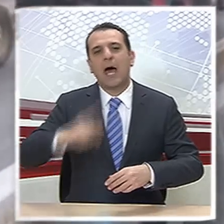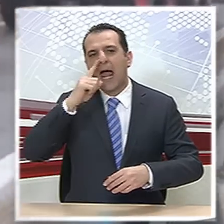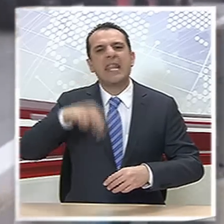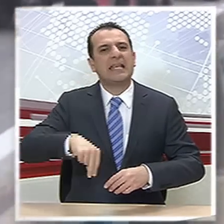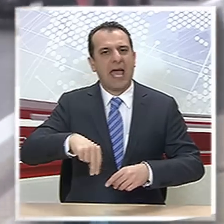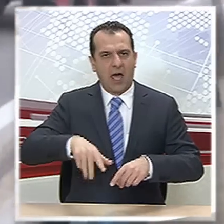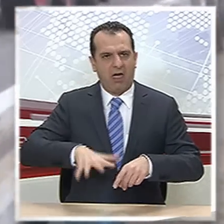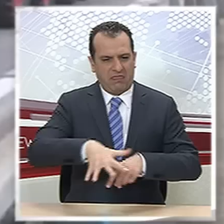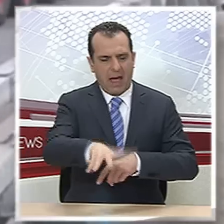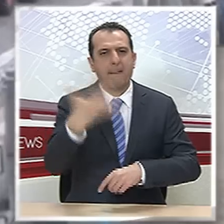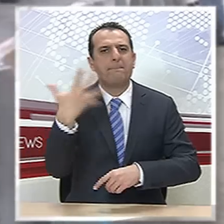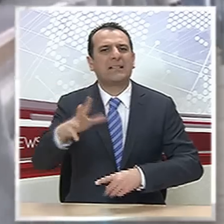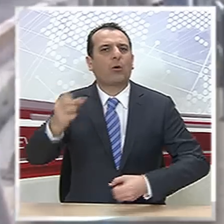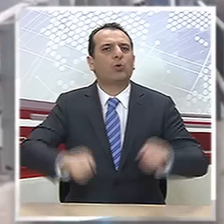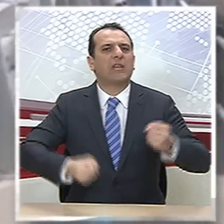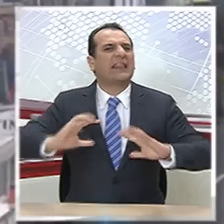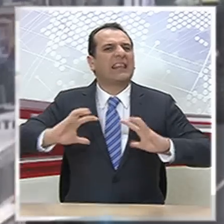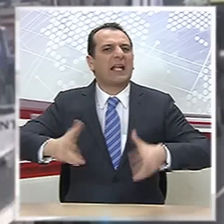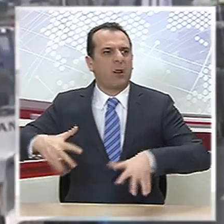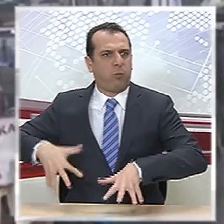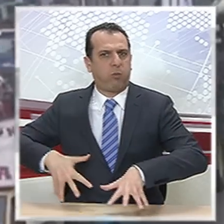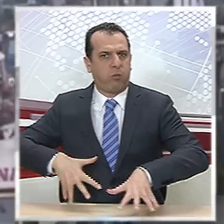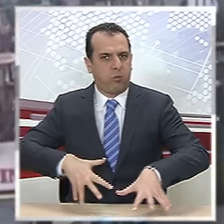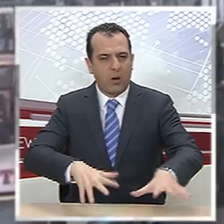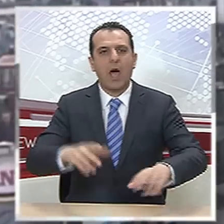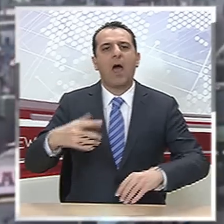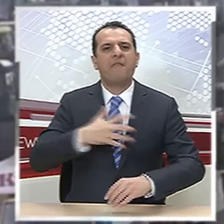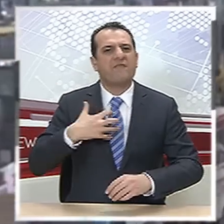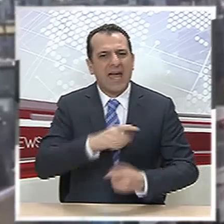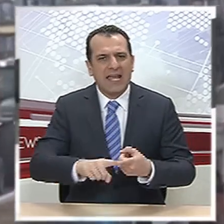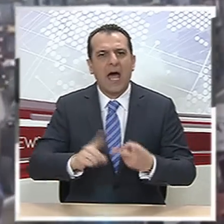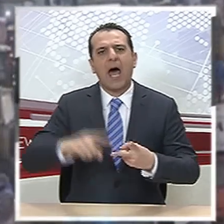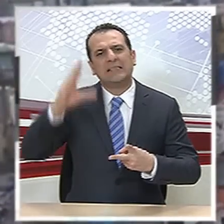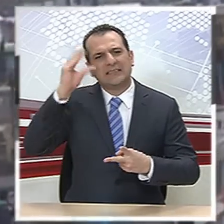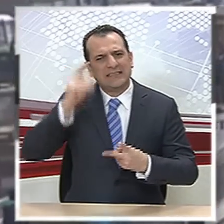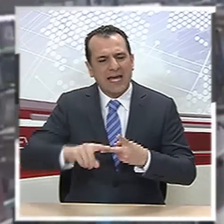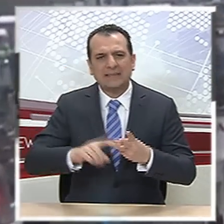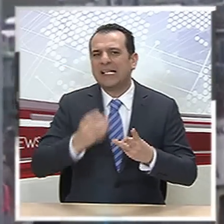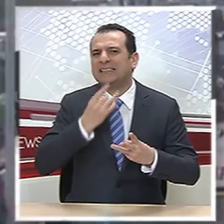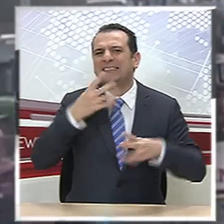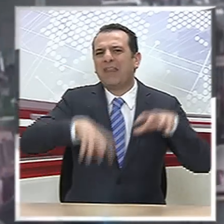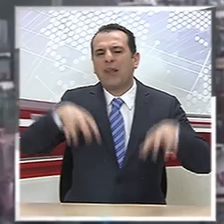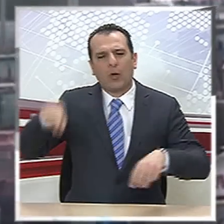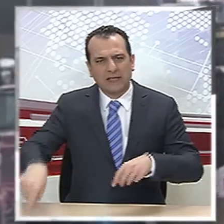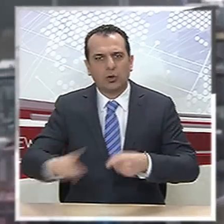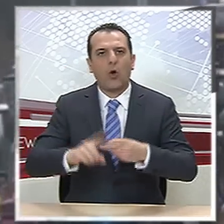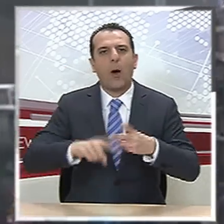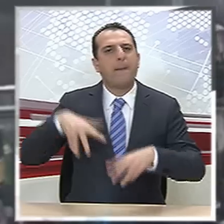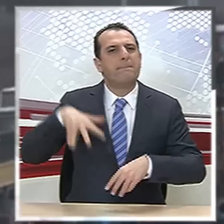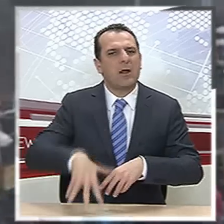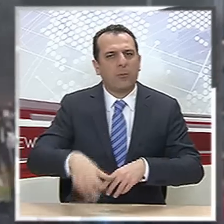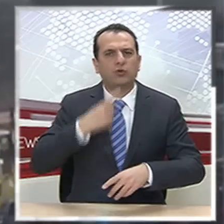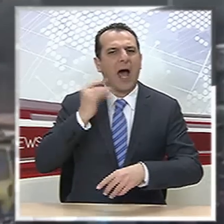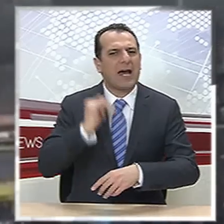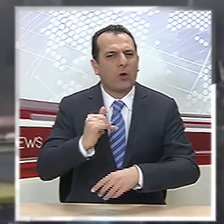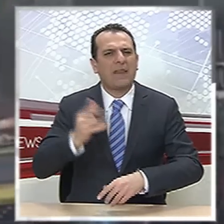να φτάσουν τις επόμενες ώρες. Μπλόκα έχουν στηθεί στη Βέρεια, στις Σέρες, στο Σιδηρόκαστρο. Μπλόκα στήθηκαν και στην Πελοπόννησο, στην